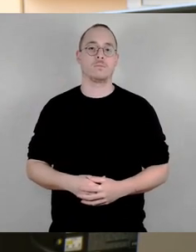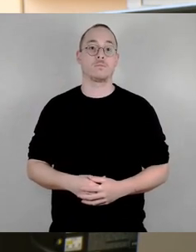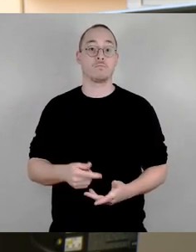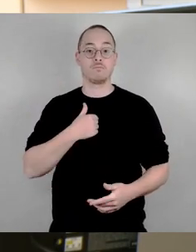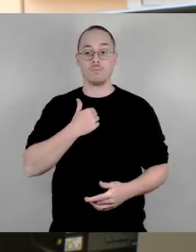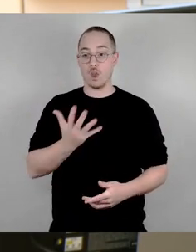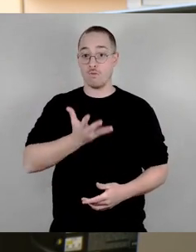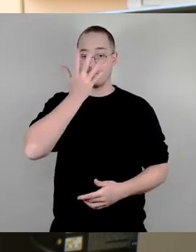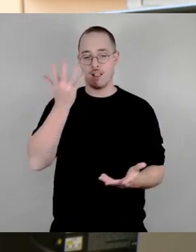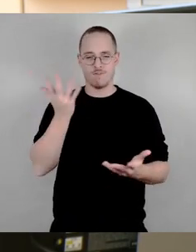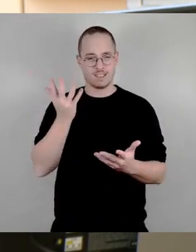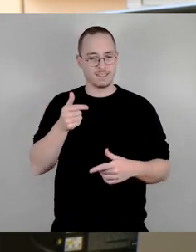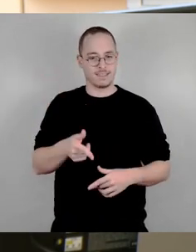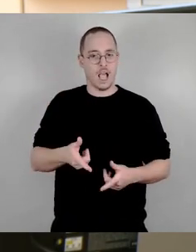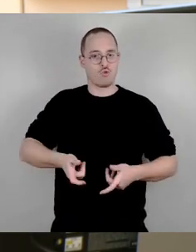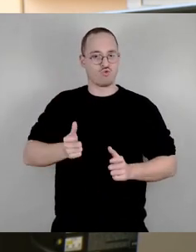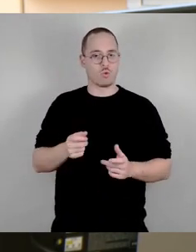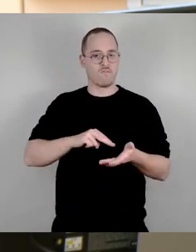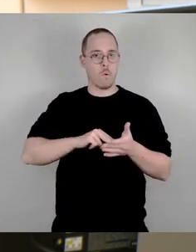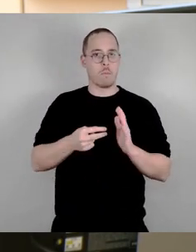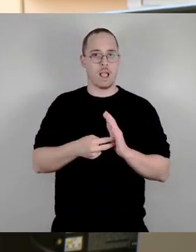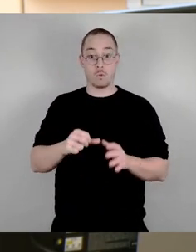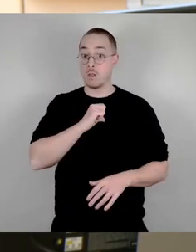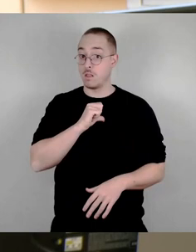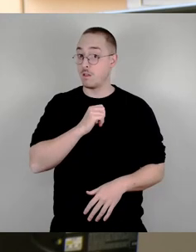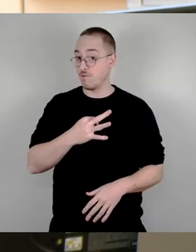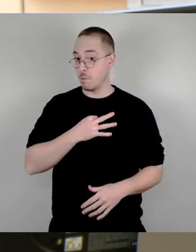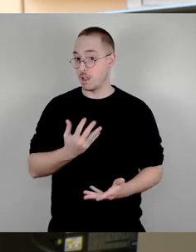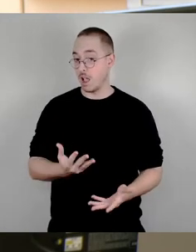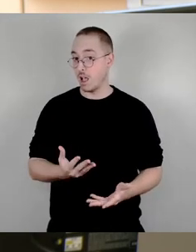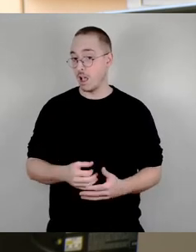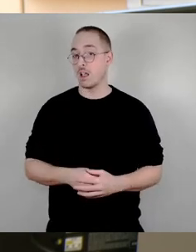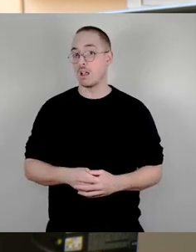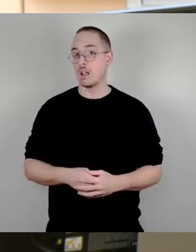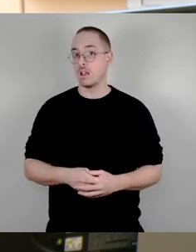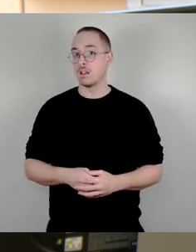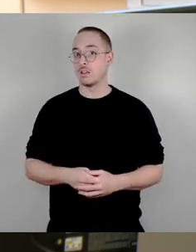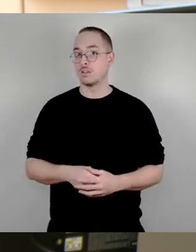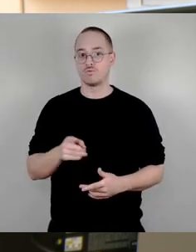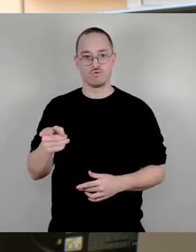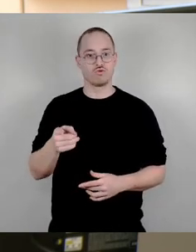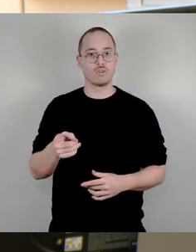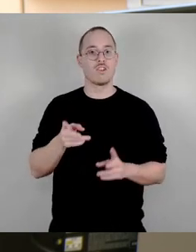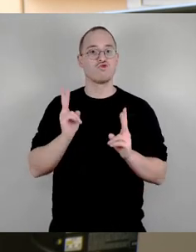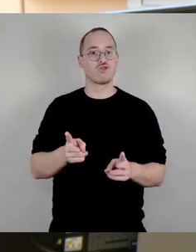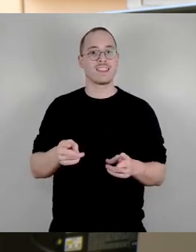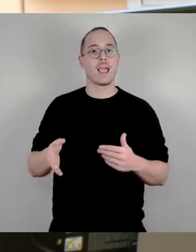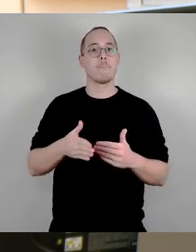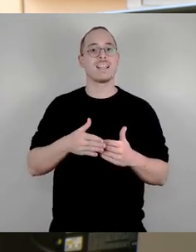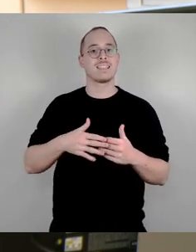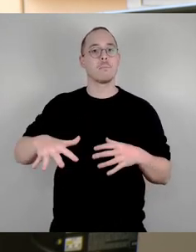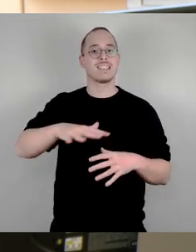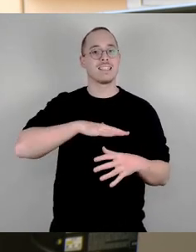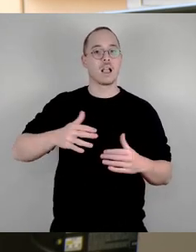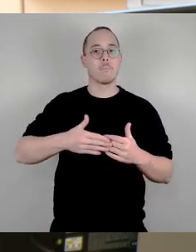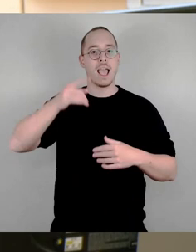Ausschussvorbereitung, und das fand ich total interessant, weil wir haben uns sehr, sehr intensiv mit den Stadtbezirksbeiratsvoten auseinandergesetzt und bei